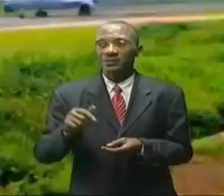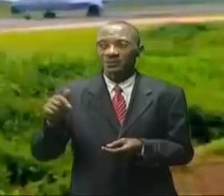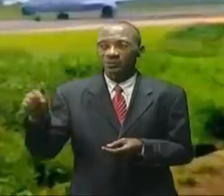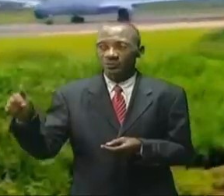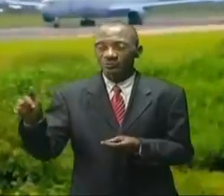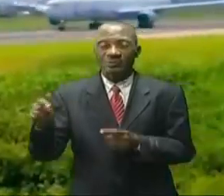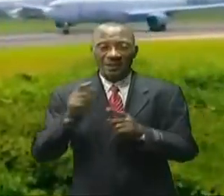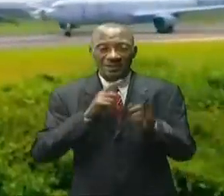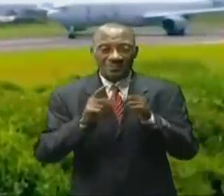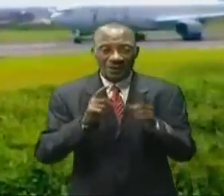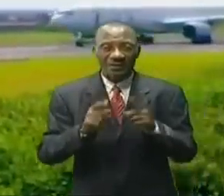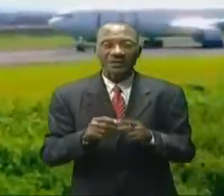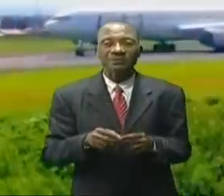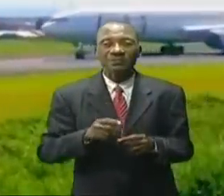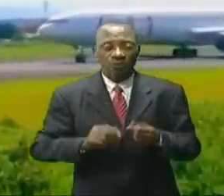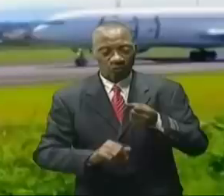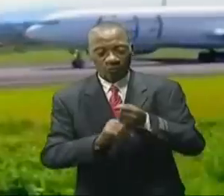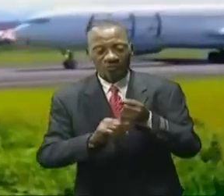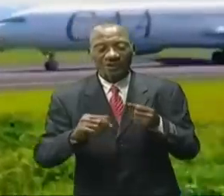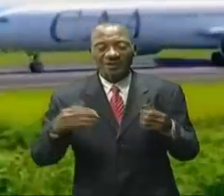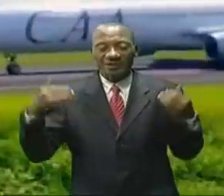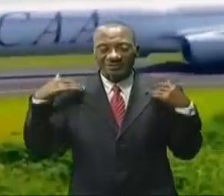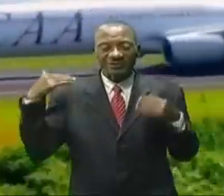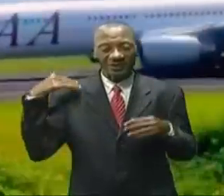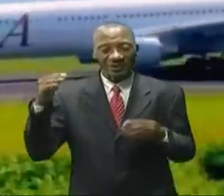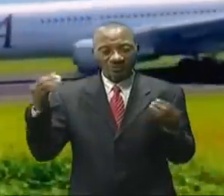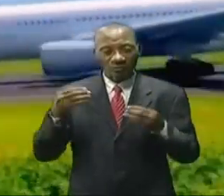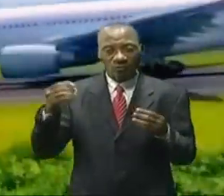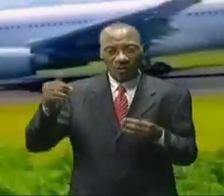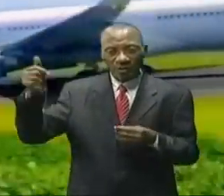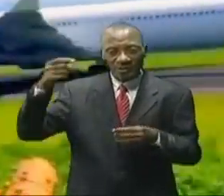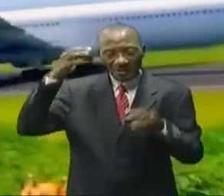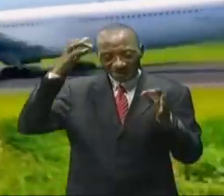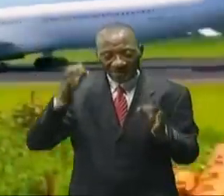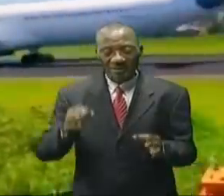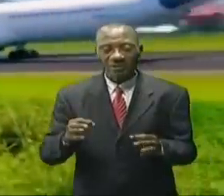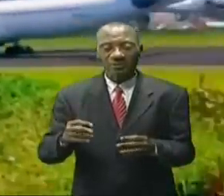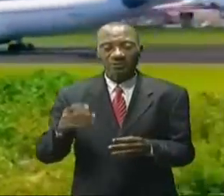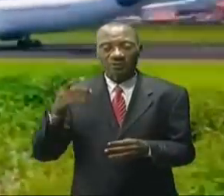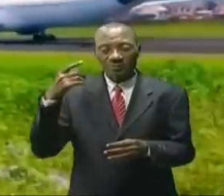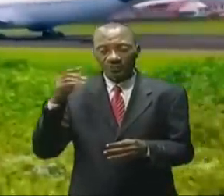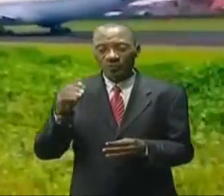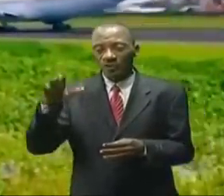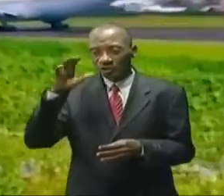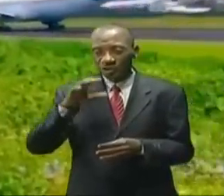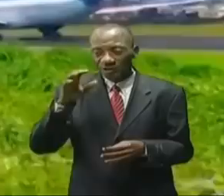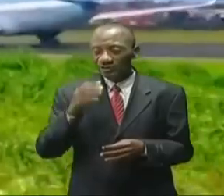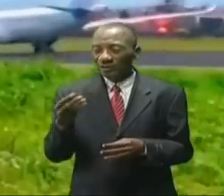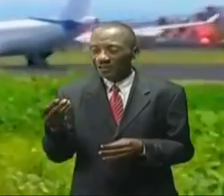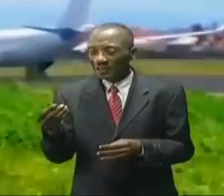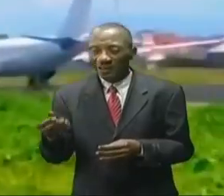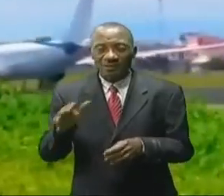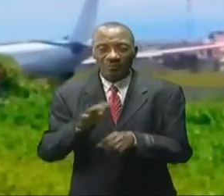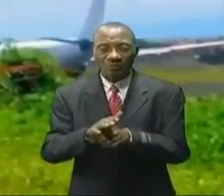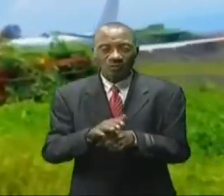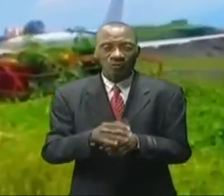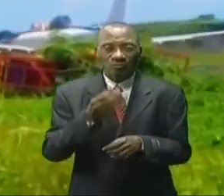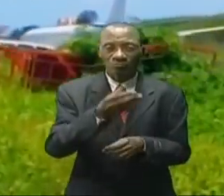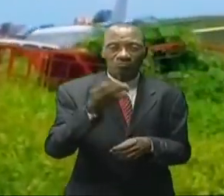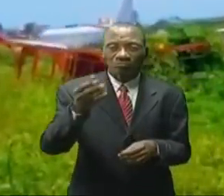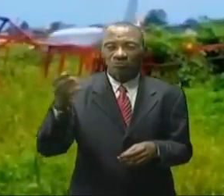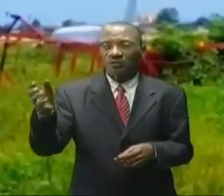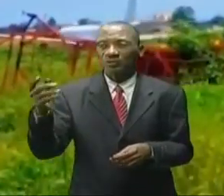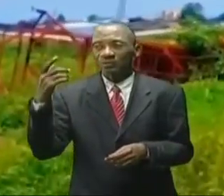de l'État réitèrent leur détermination à mobiliser toutes les ressources indispensables pour le renforcement de